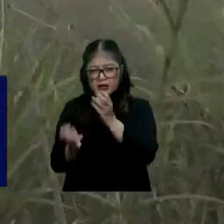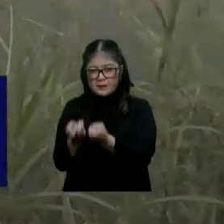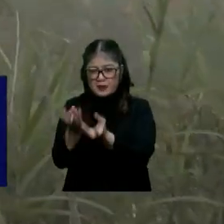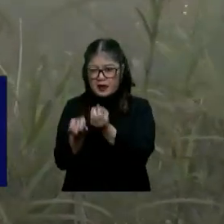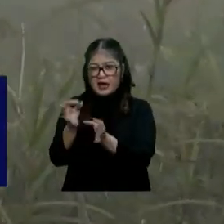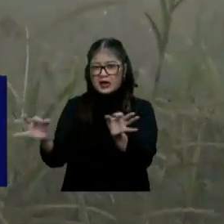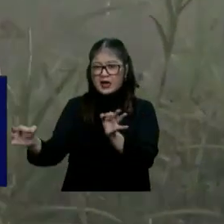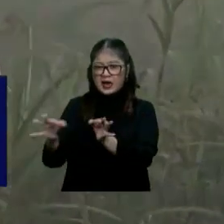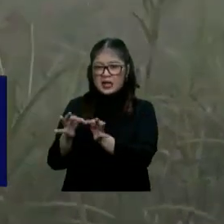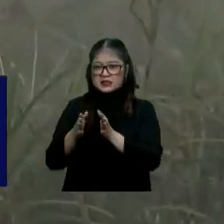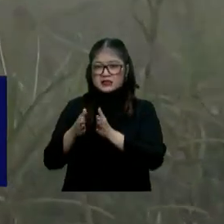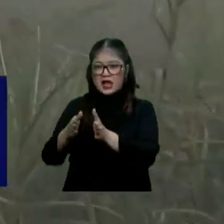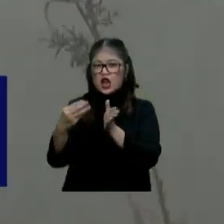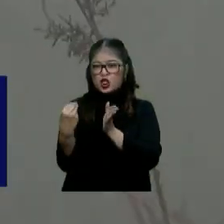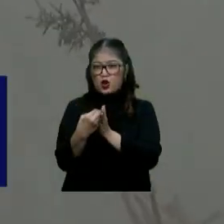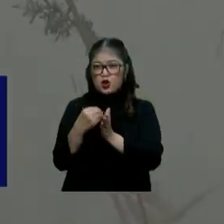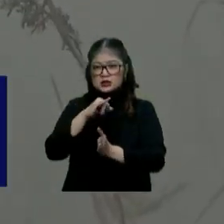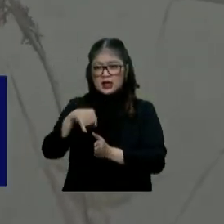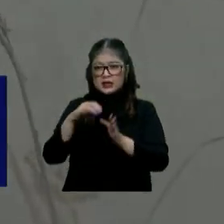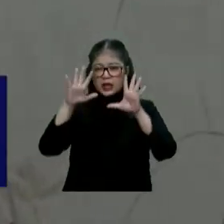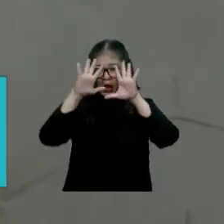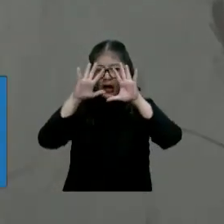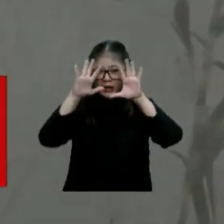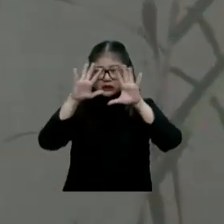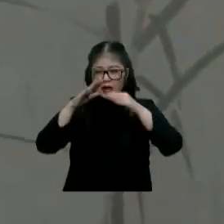untuk mengurangi asap tebal akibat kebakaran yang dapat